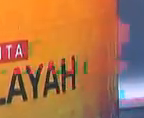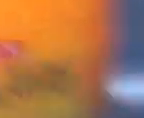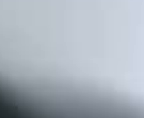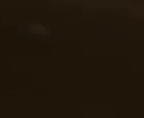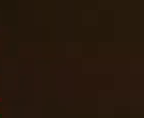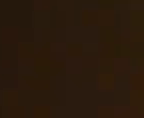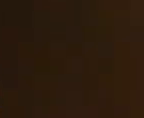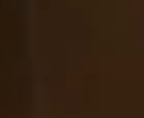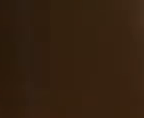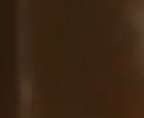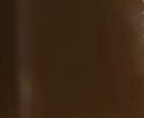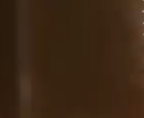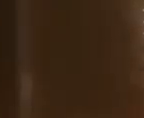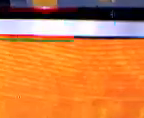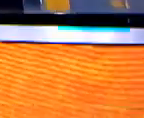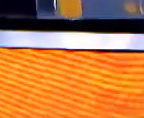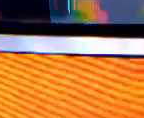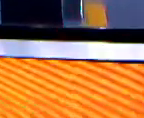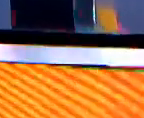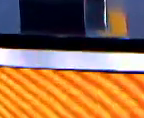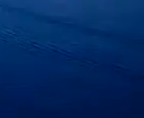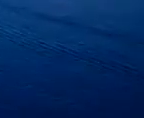Sarawak dan Sabah